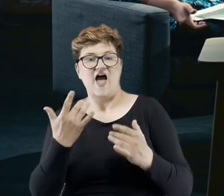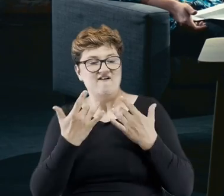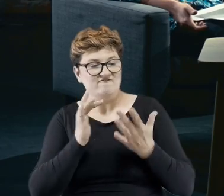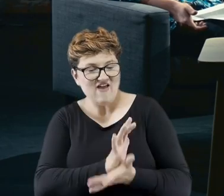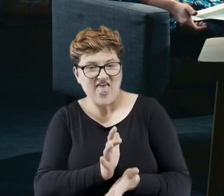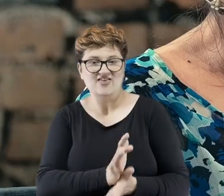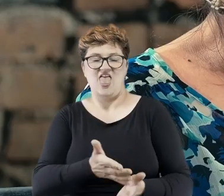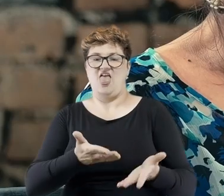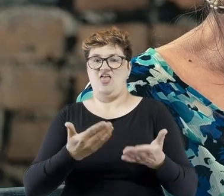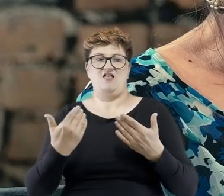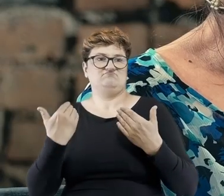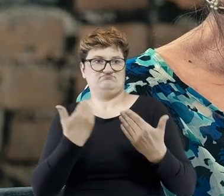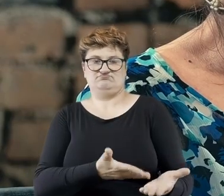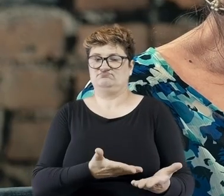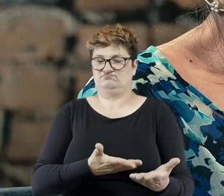tego węgla,